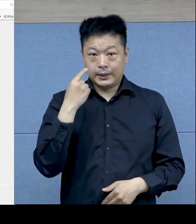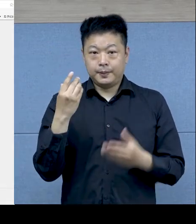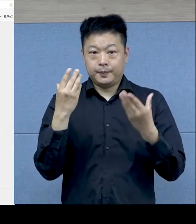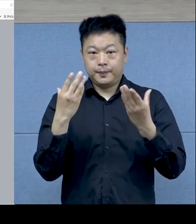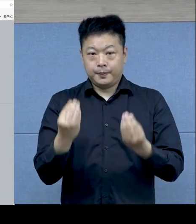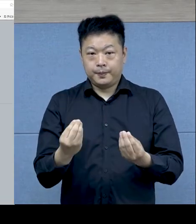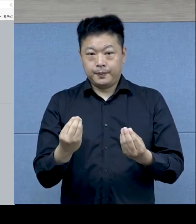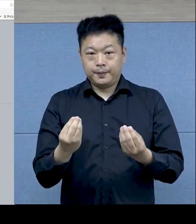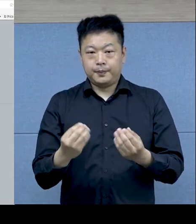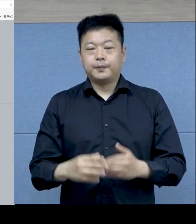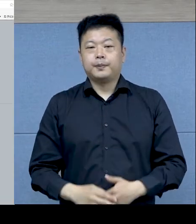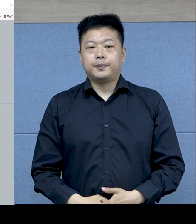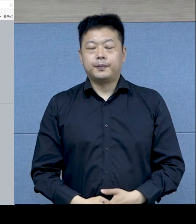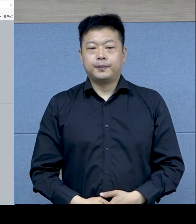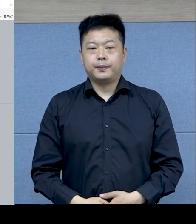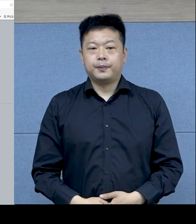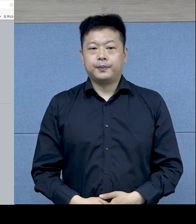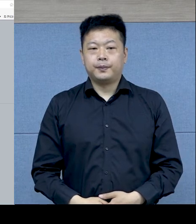네.